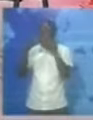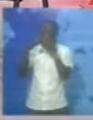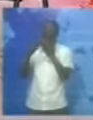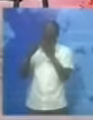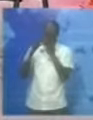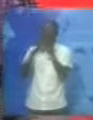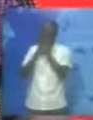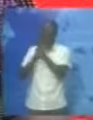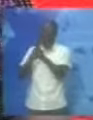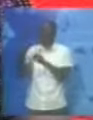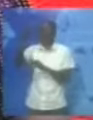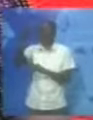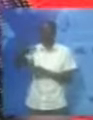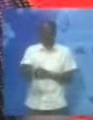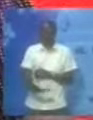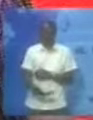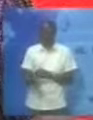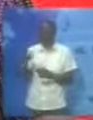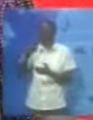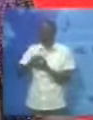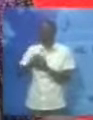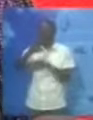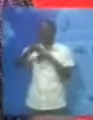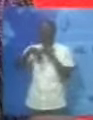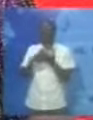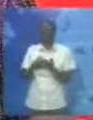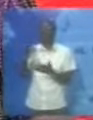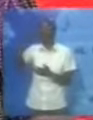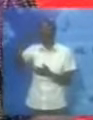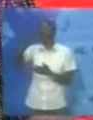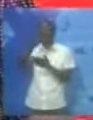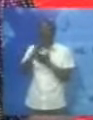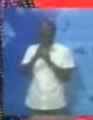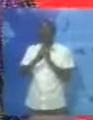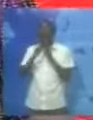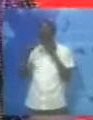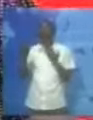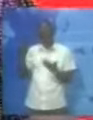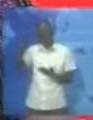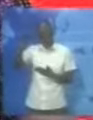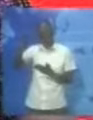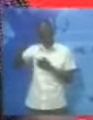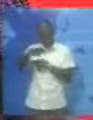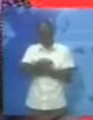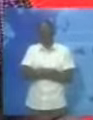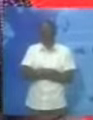notre invitation. Merci. Simon, c'est tout pour la page spéciale FESPACO de ce